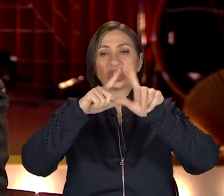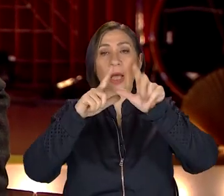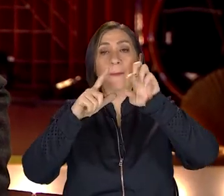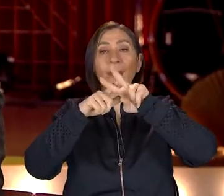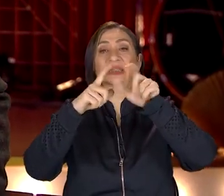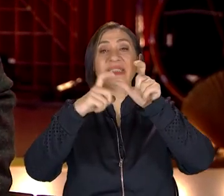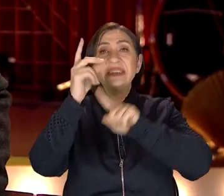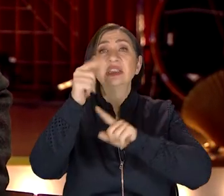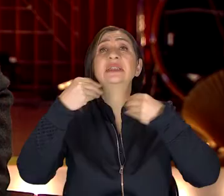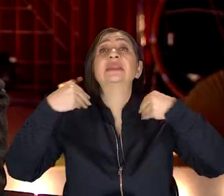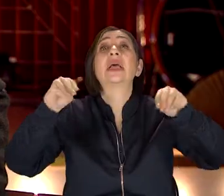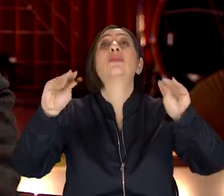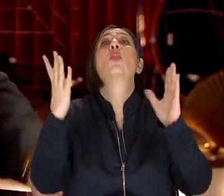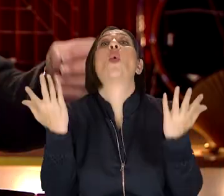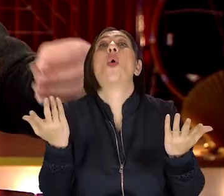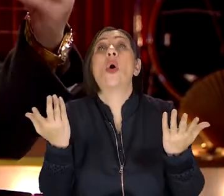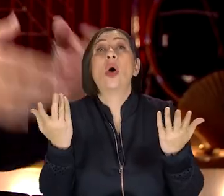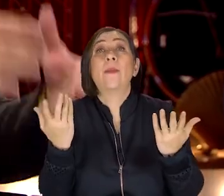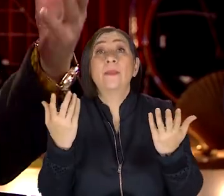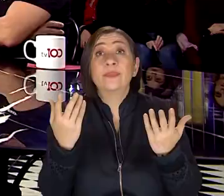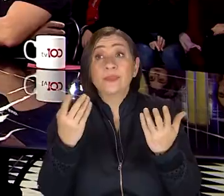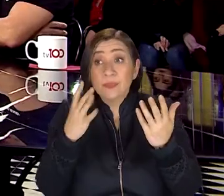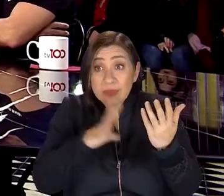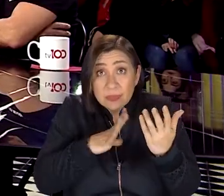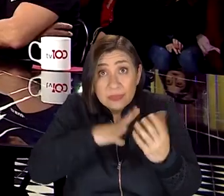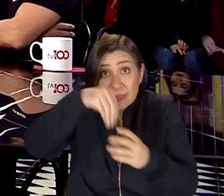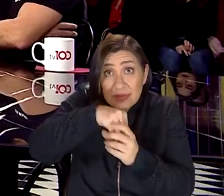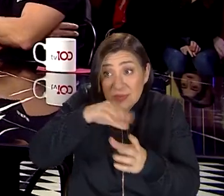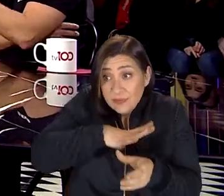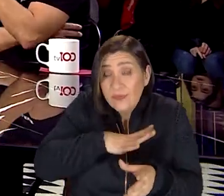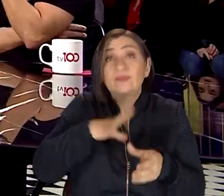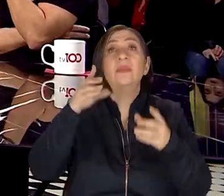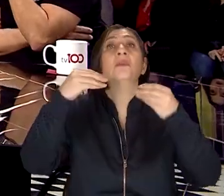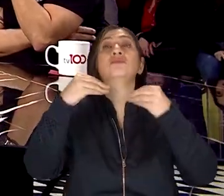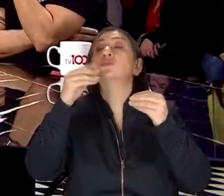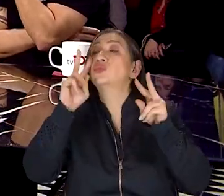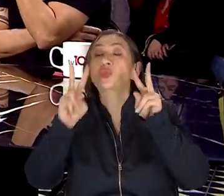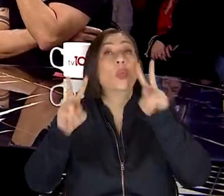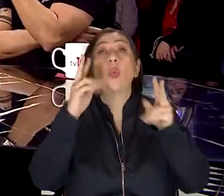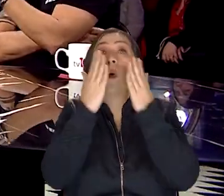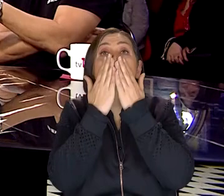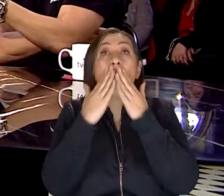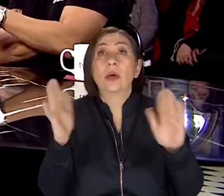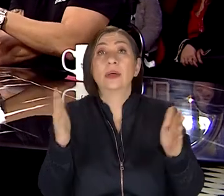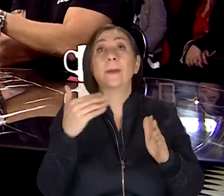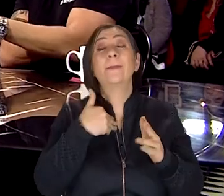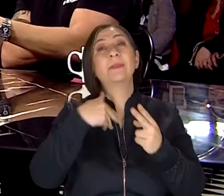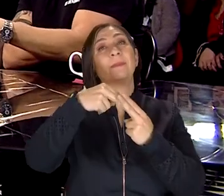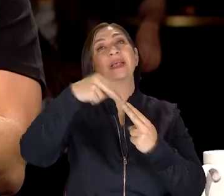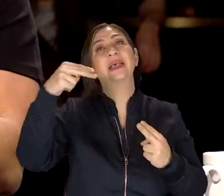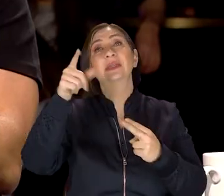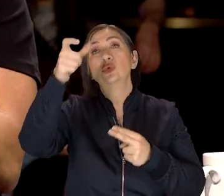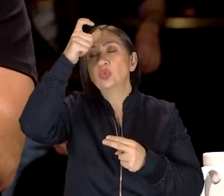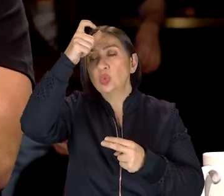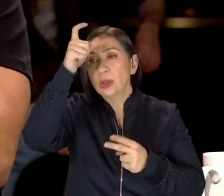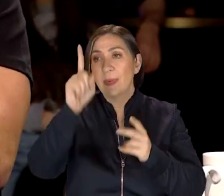satmıyor. Var olan albümünden, yani bizzat Fnac'ta var olan albümünden Fnac'taki çalışan çocuklara veriyor. Yok yok, orada yani benim hikayemde şöyle bir... Sen